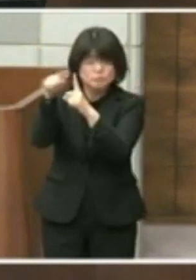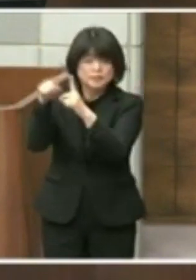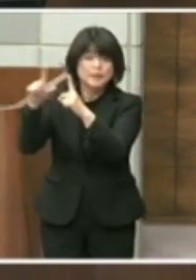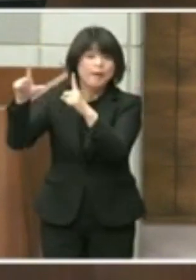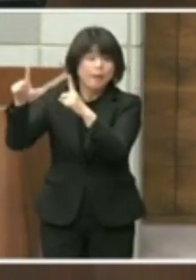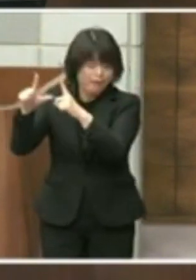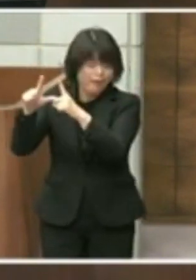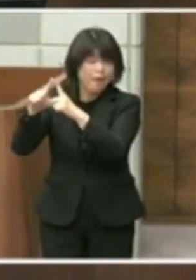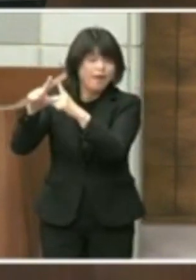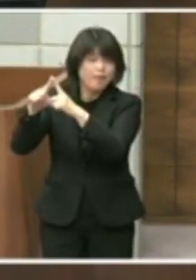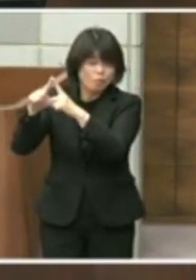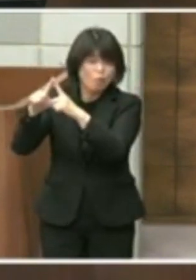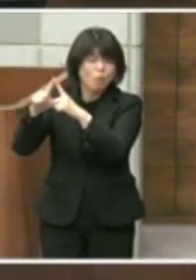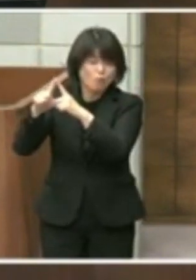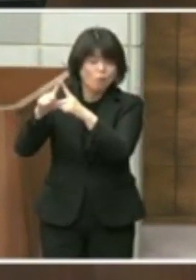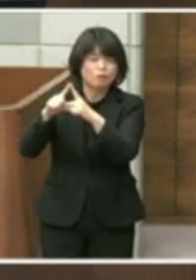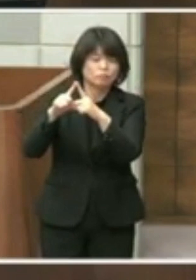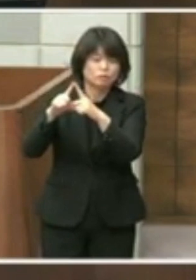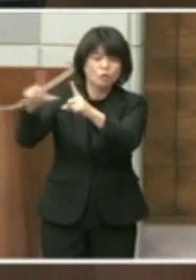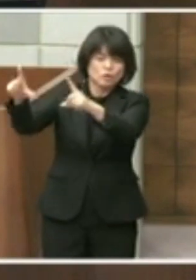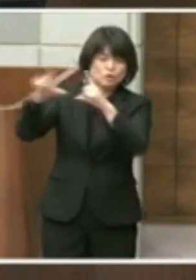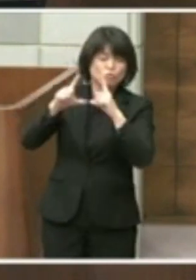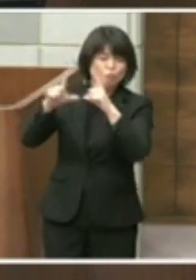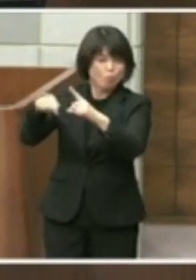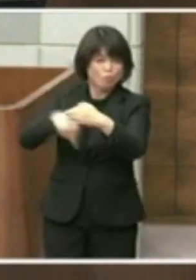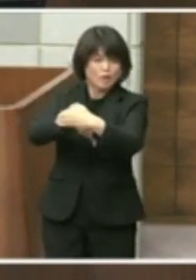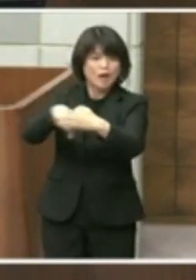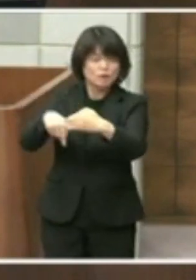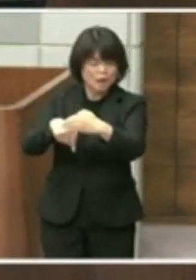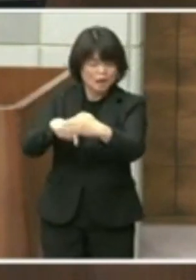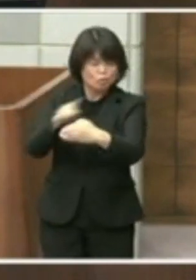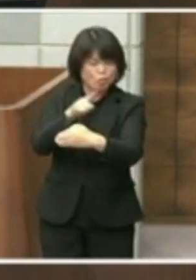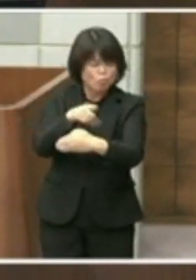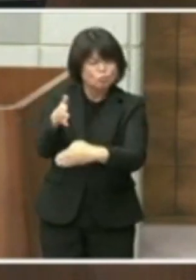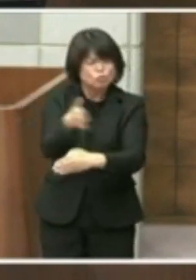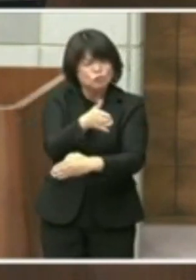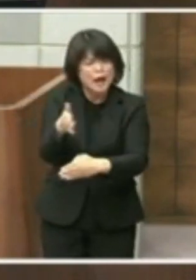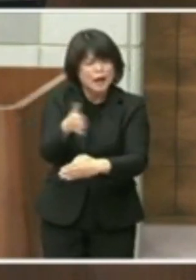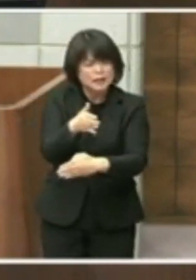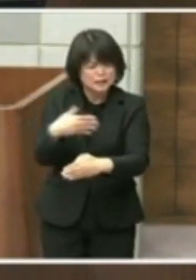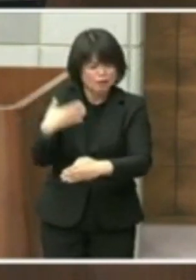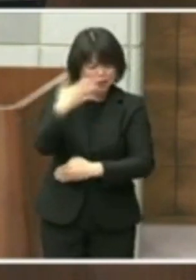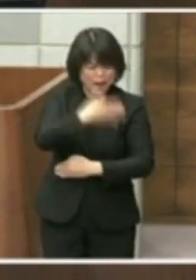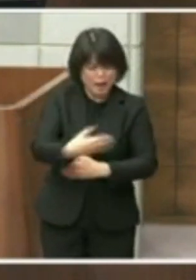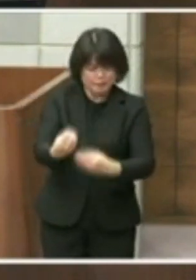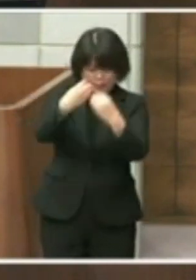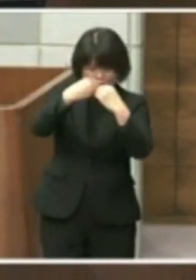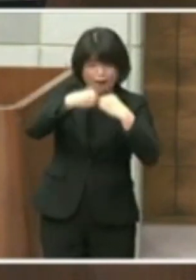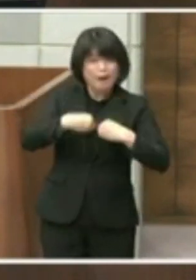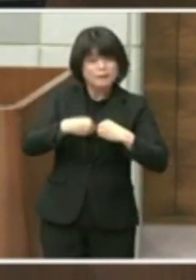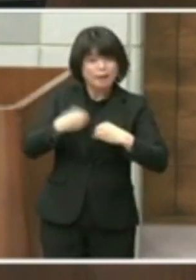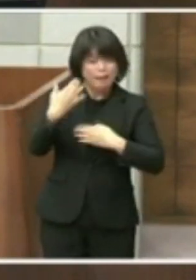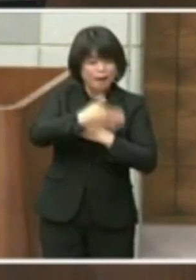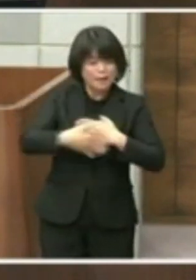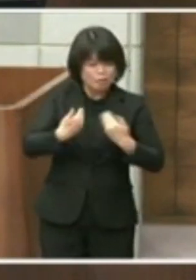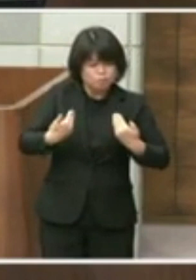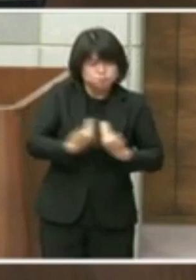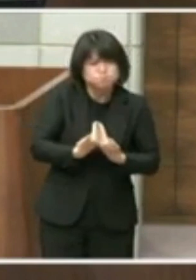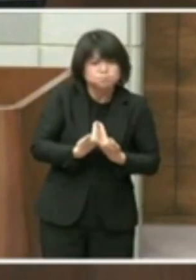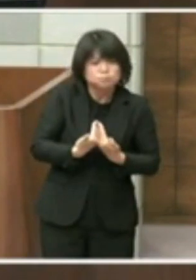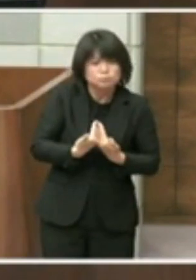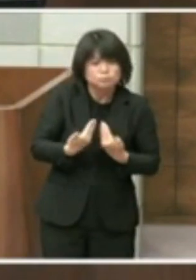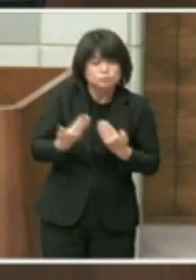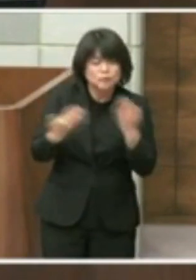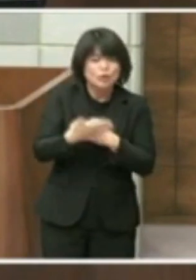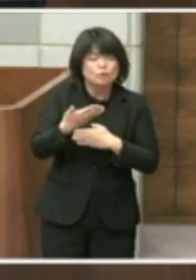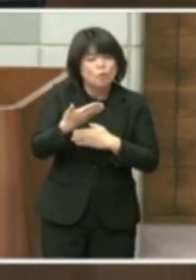Q&A 集によると、どの程度の量の PFOS、PFOA が体に入ると健康に影響が出るのか